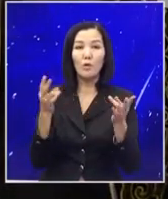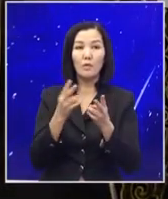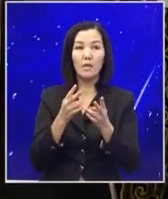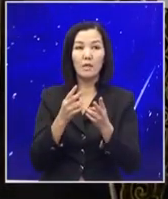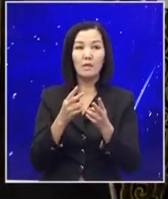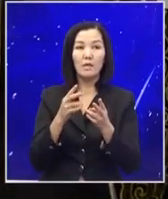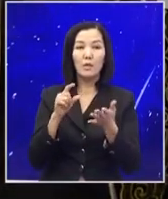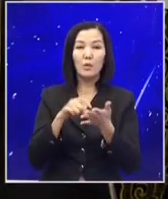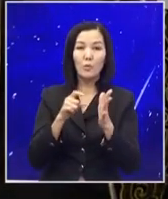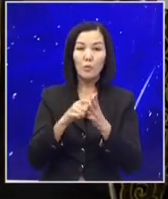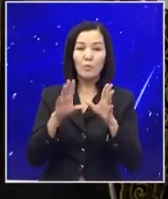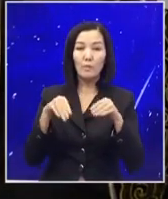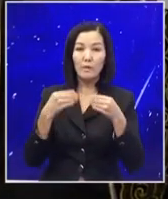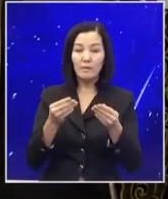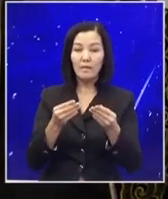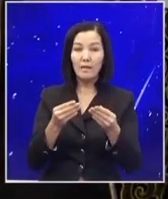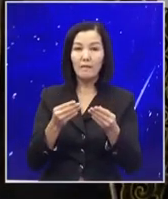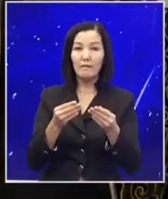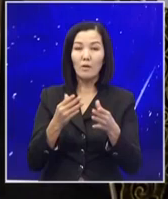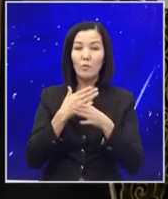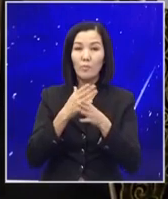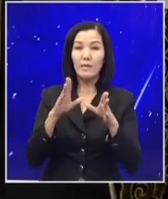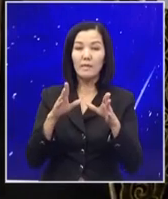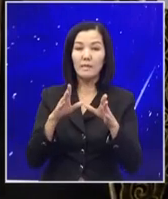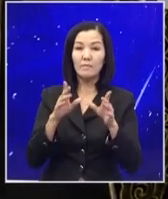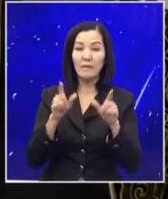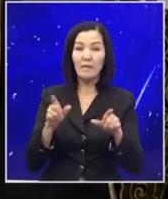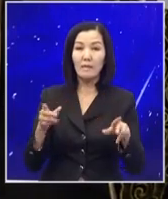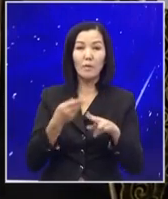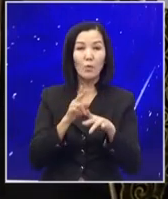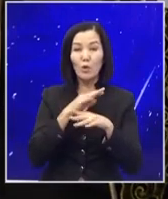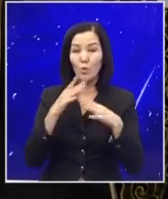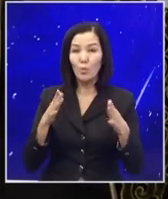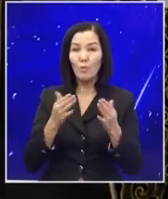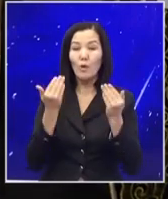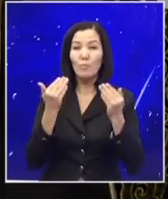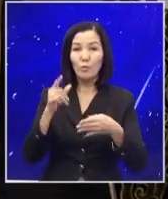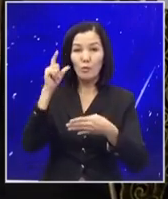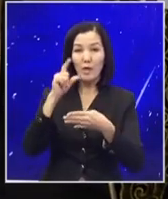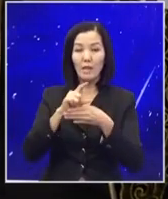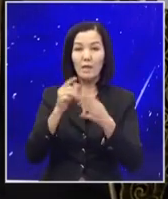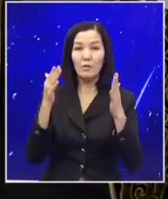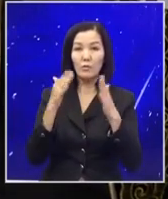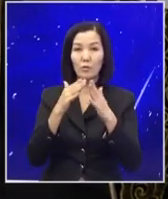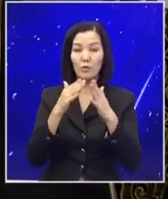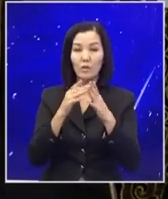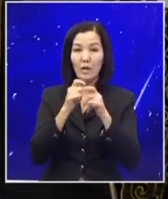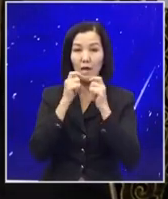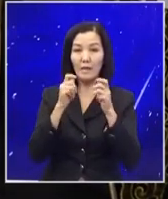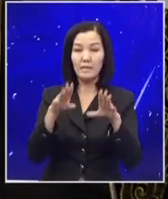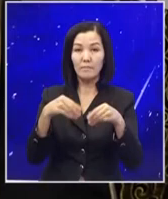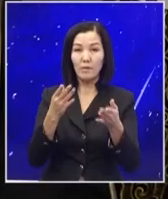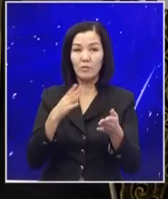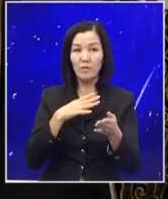берген көмектесіп жатқан жандарға олар әрине көп, соның бірнеше өне бүгін қазір осы Алланың үйінде алғысымыз беріп жатырмыз сол